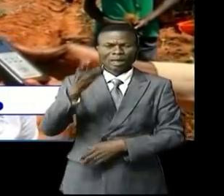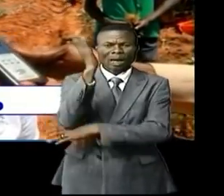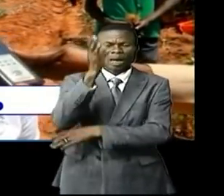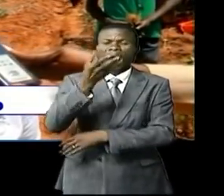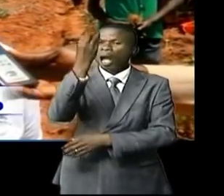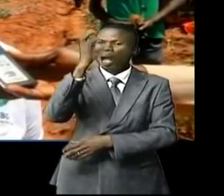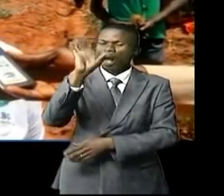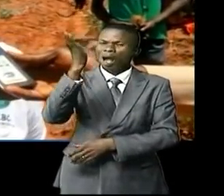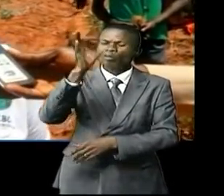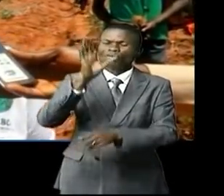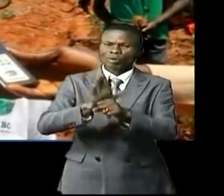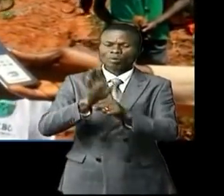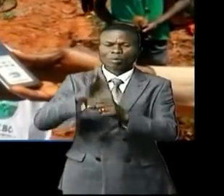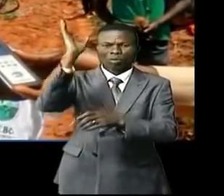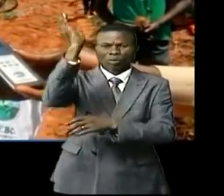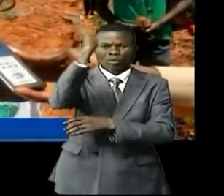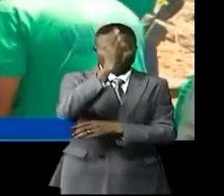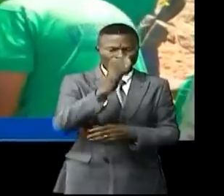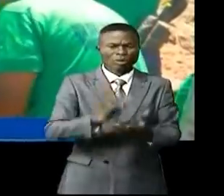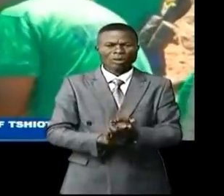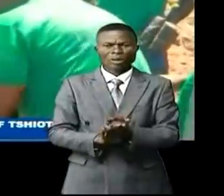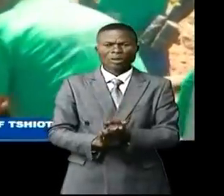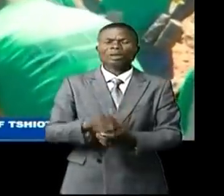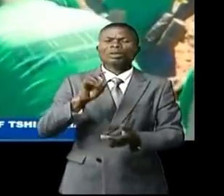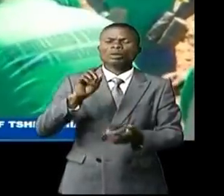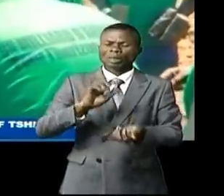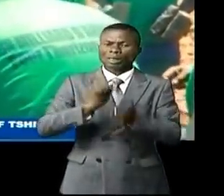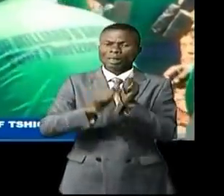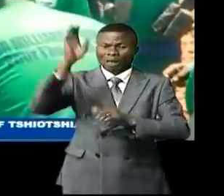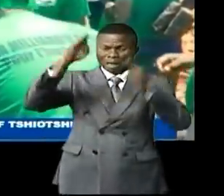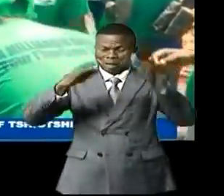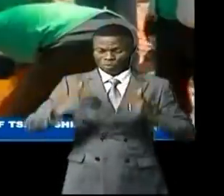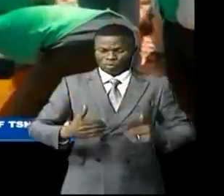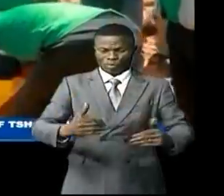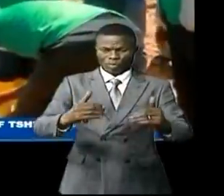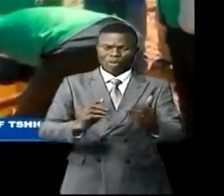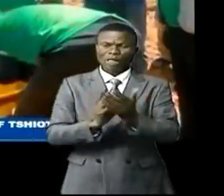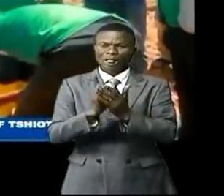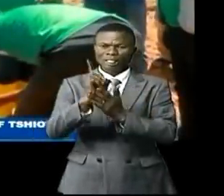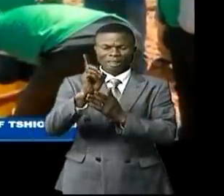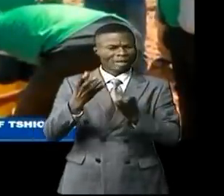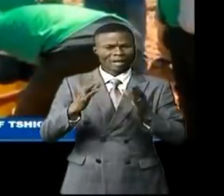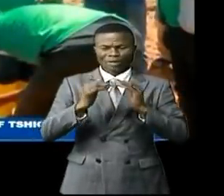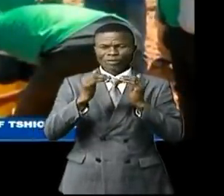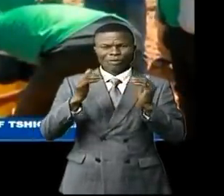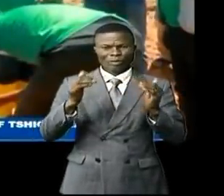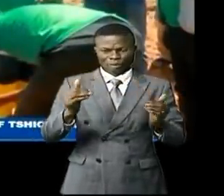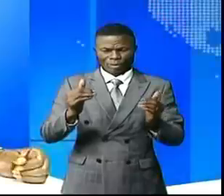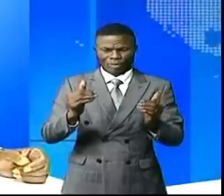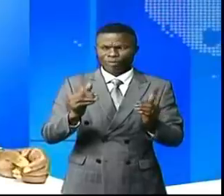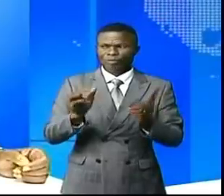arbres à chenilles, mais ce sont des plantes qui vont bénéficier des dernières pluies et pourront continuer à pousser calmement. Nous demandons au chef.